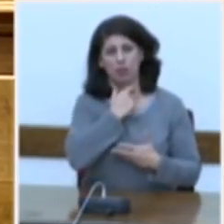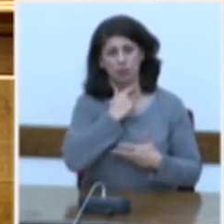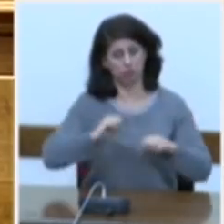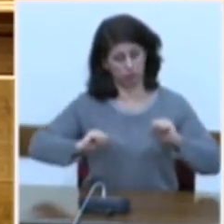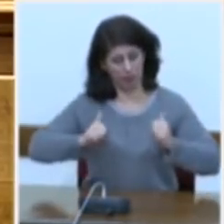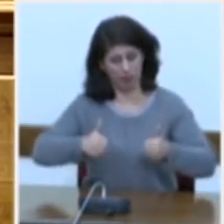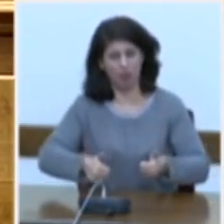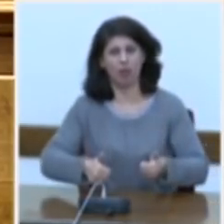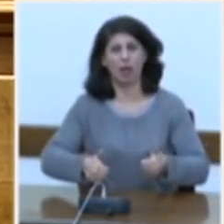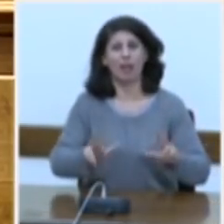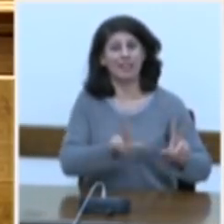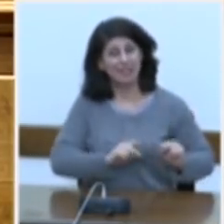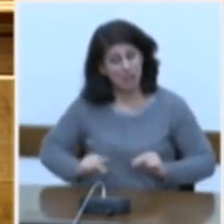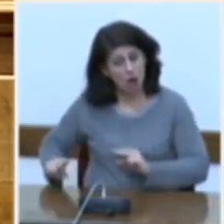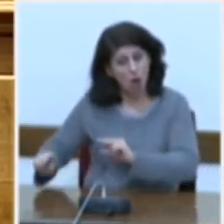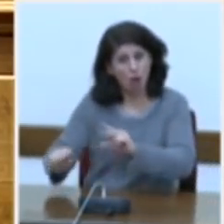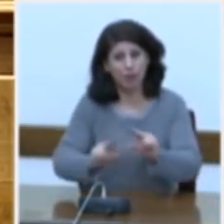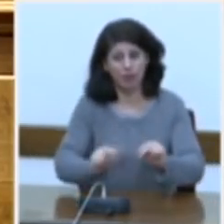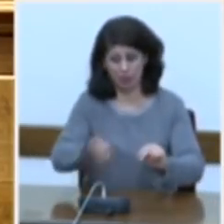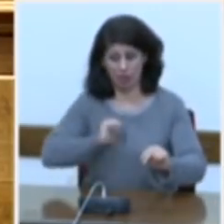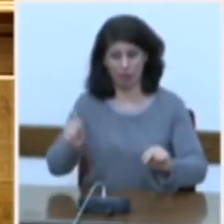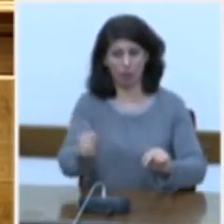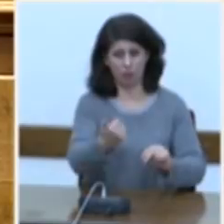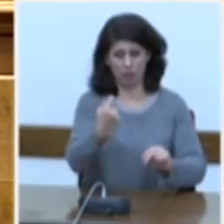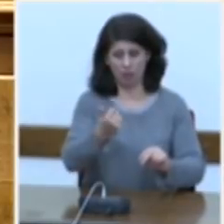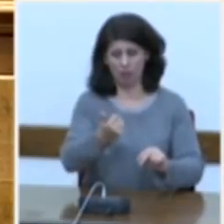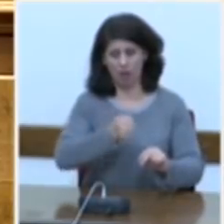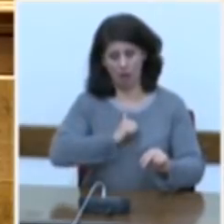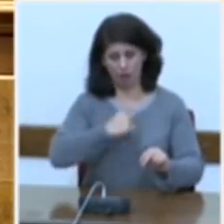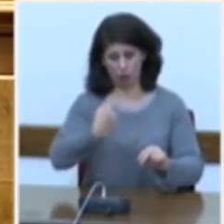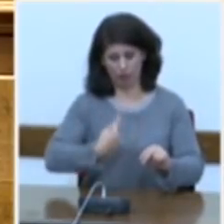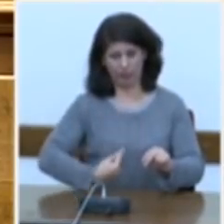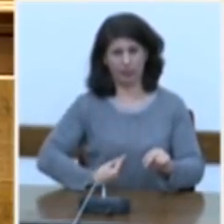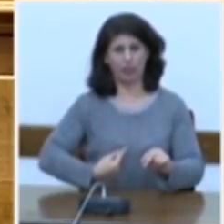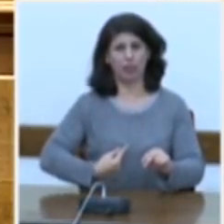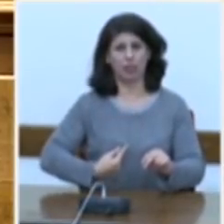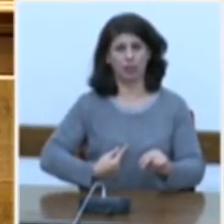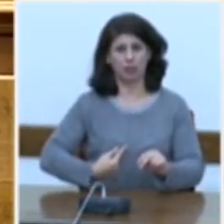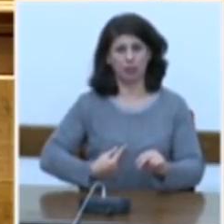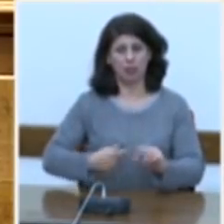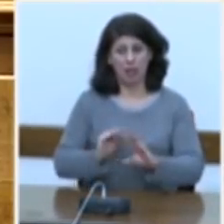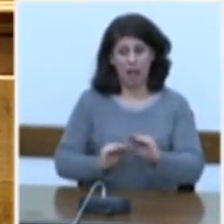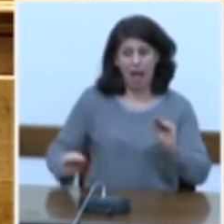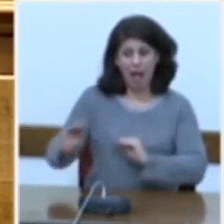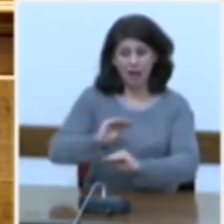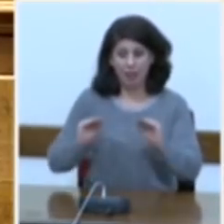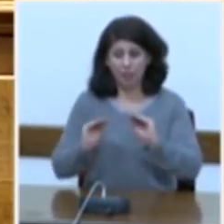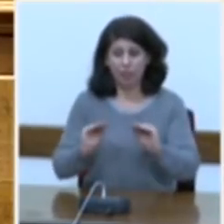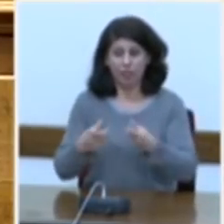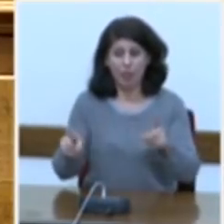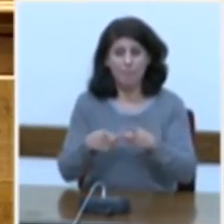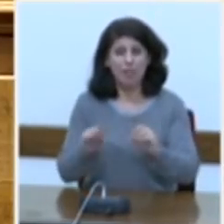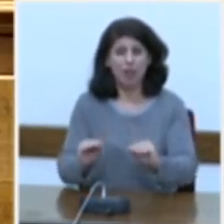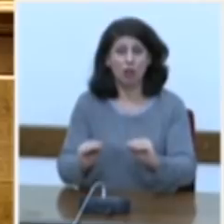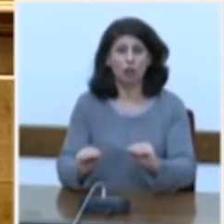γενναία, συλλογική και ατομική αυτοκριτική και κριτική, με αναδιαπαιδαγώγηση και